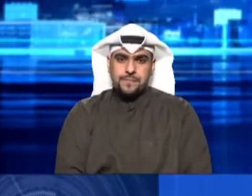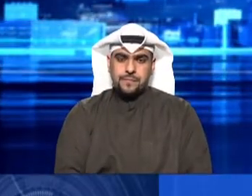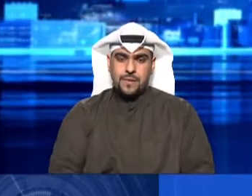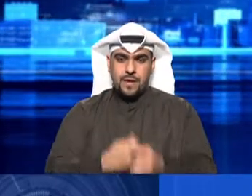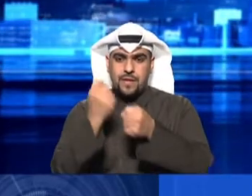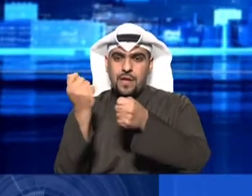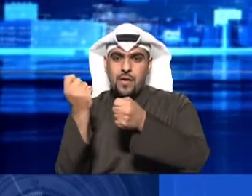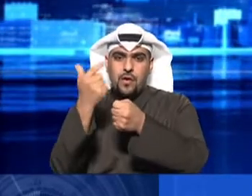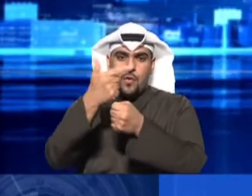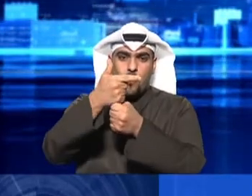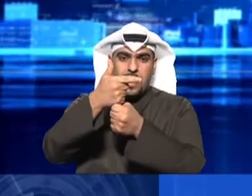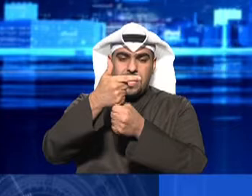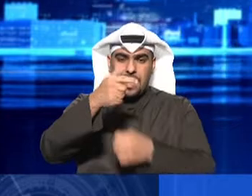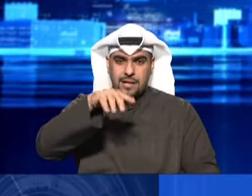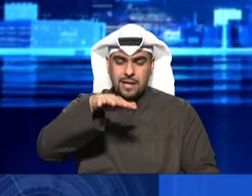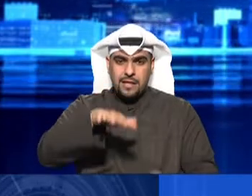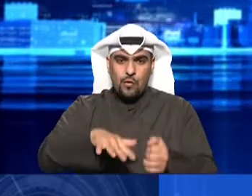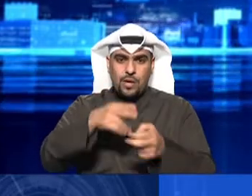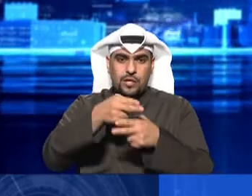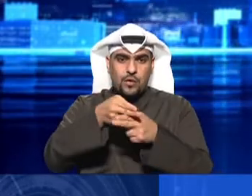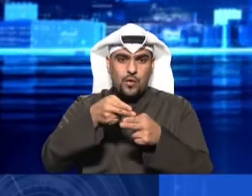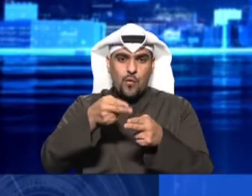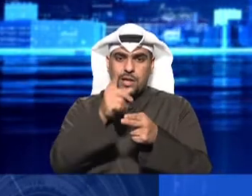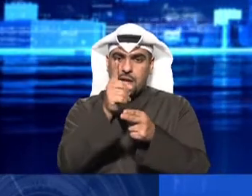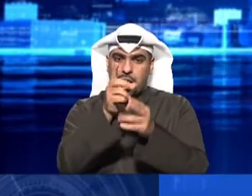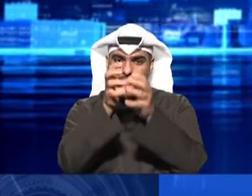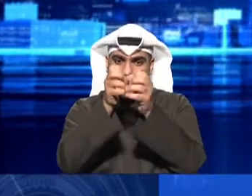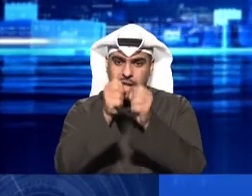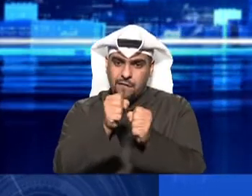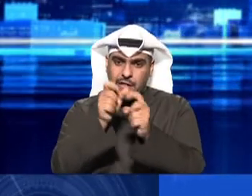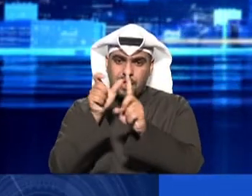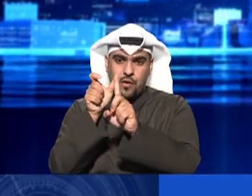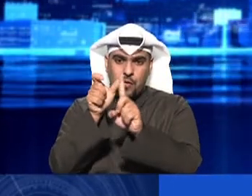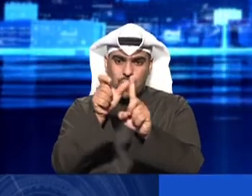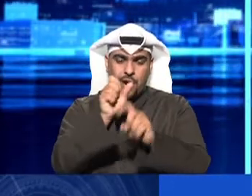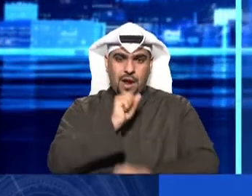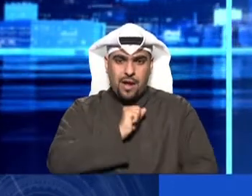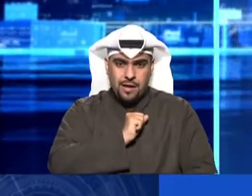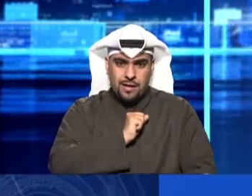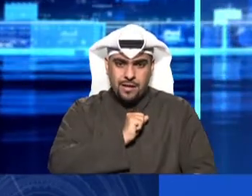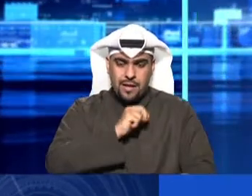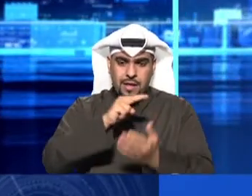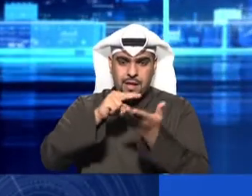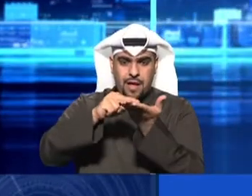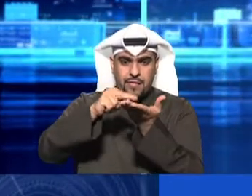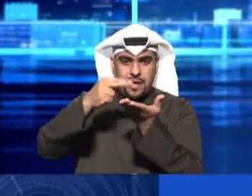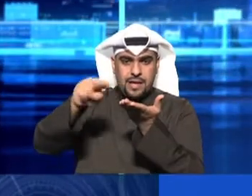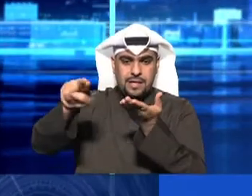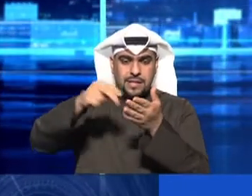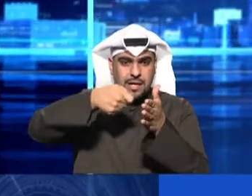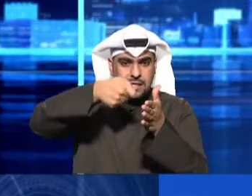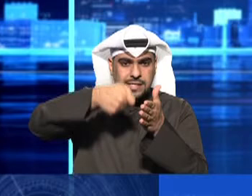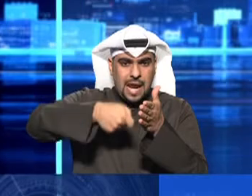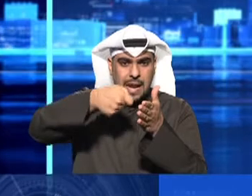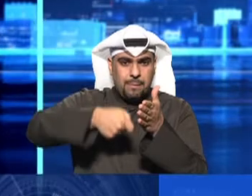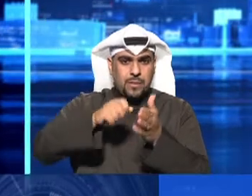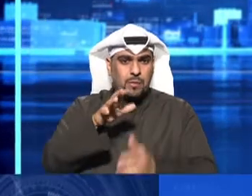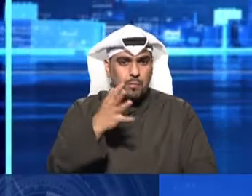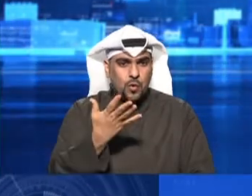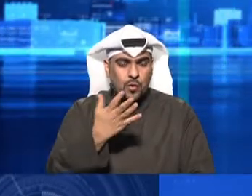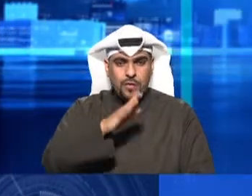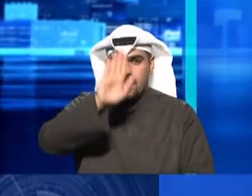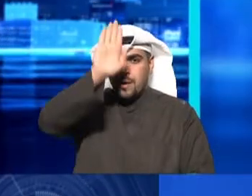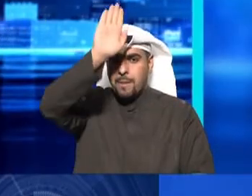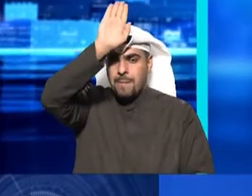بعث سمو ولي العهد الشيخ نواف الأحمد الجابر الصباح حفظه الله ببرقية تعزية إلى أخيه خادم الحرمين الشريفين